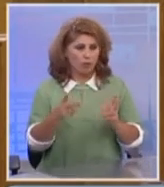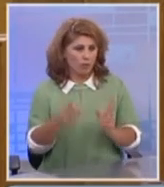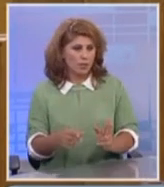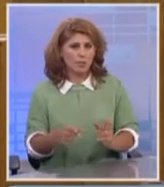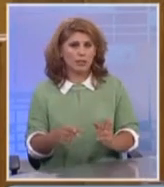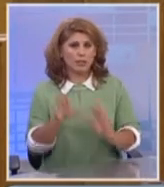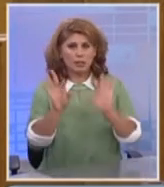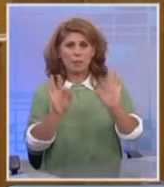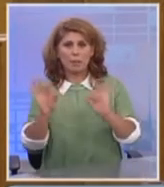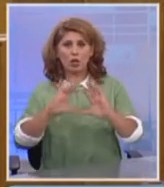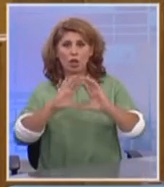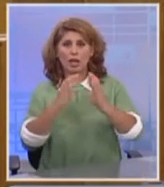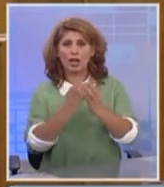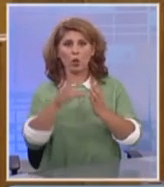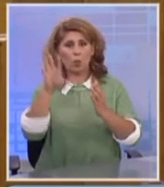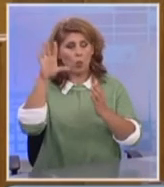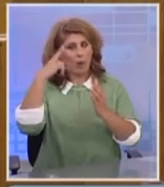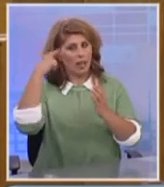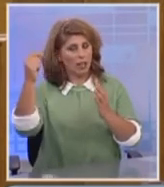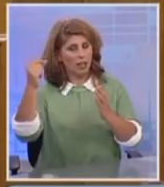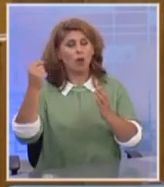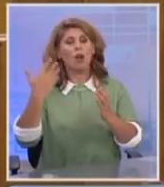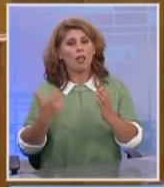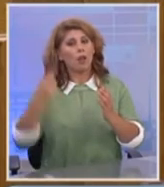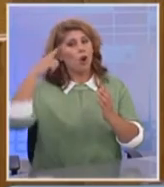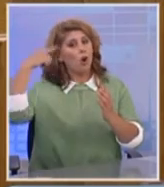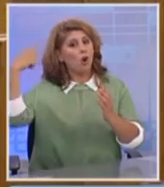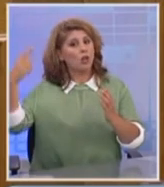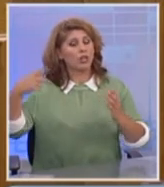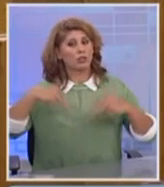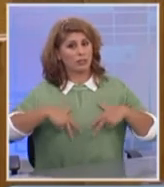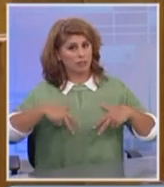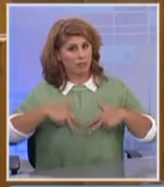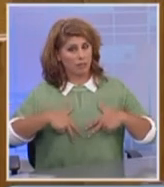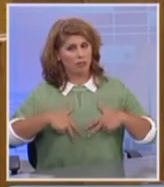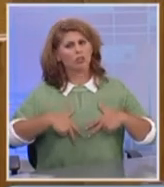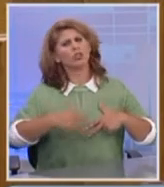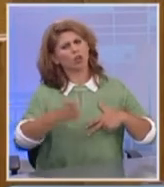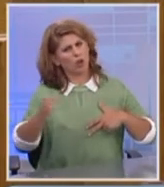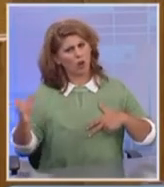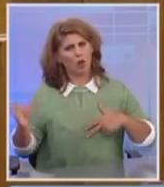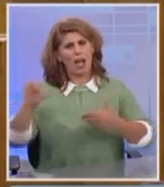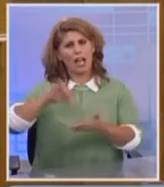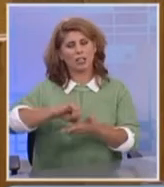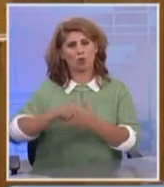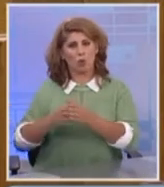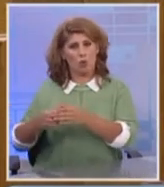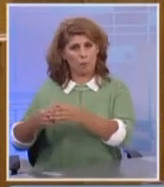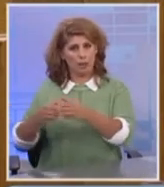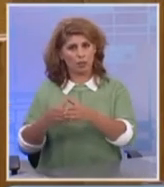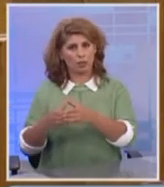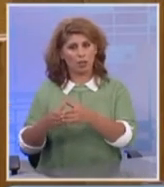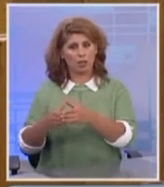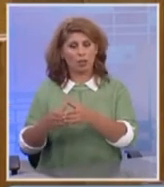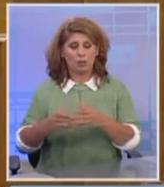στην επιλογή του Γενικού Λυκείου, φέρνοντας έτσι το όνειρο της κυβέρνησης και όλων των άλλων αστικών κομμάτων βεβαίως για